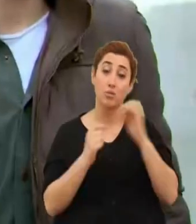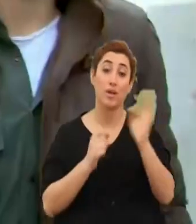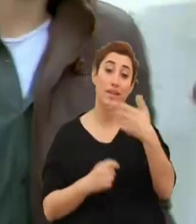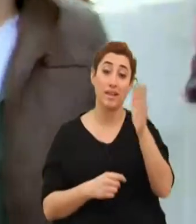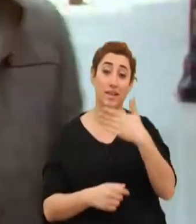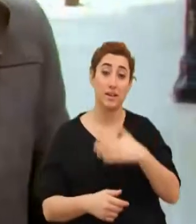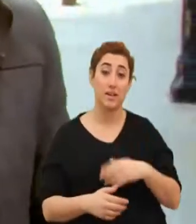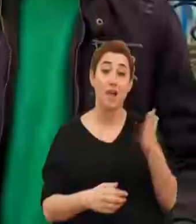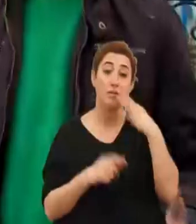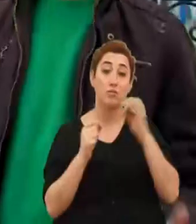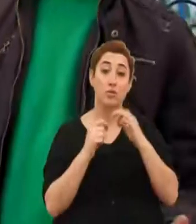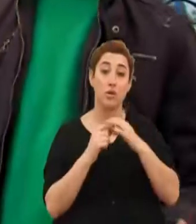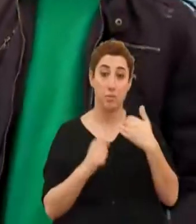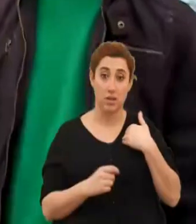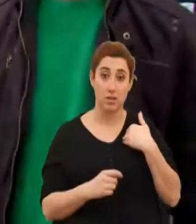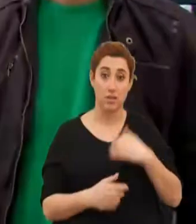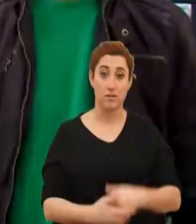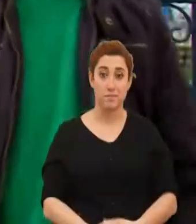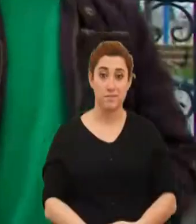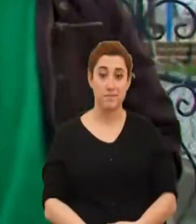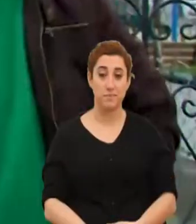hadi, hadi. Hadi Burhan. Hemen.